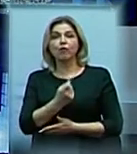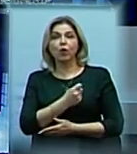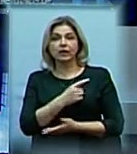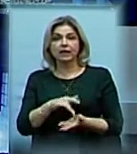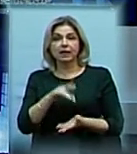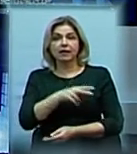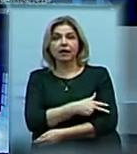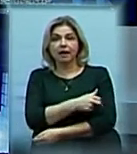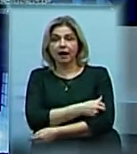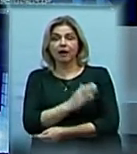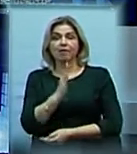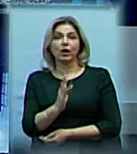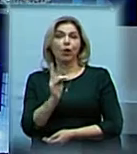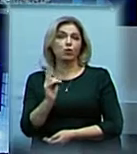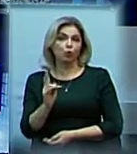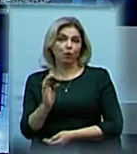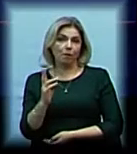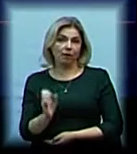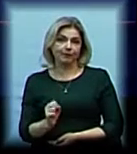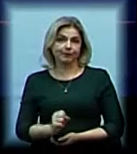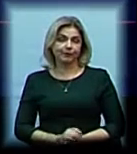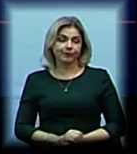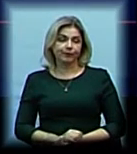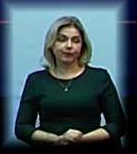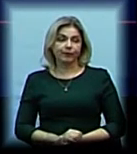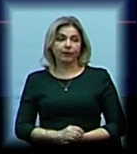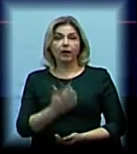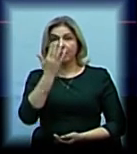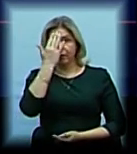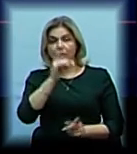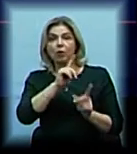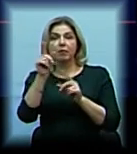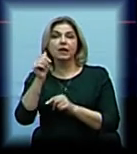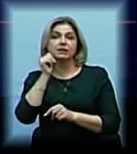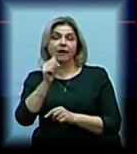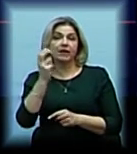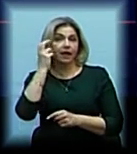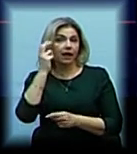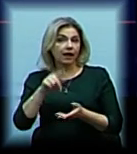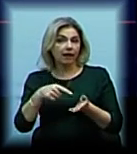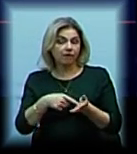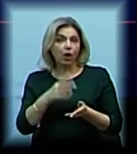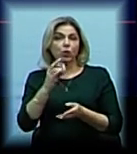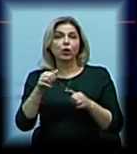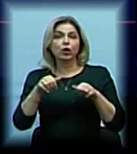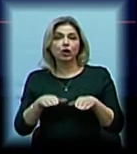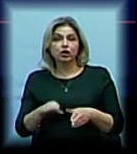центральної лікарні Валентин Коструба. Збиралися їхати завтра до Києва, але вирішили